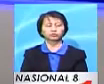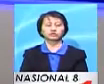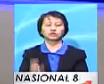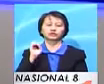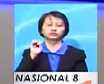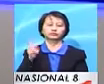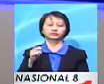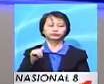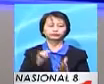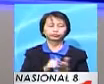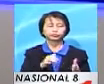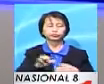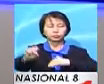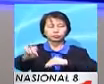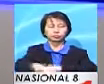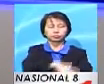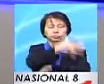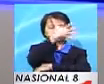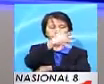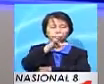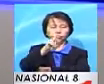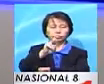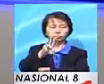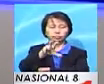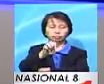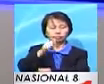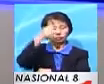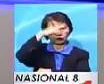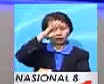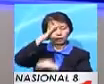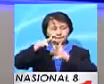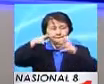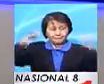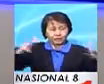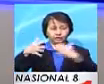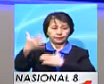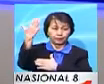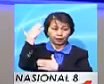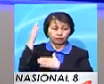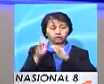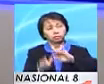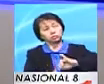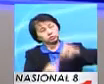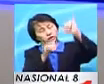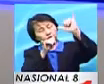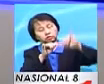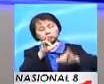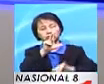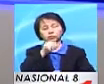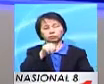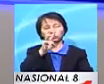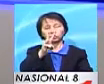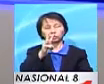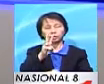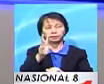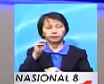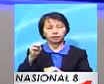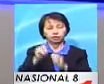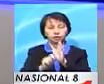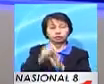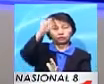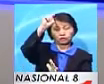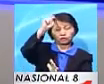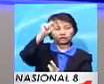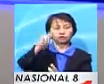Baik, di persisilan pantai Kuala Perlis pula, air pasang besar awal pagi tadi mencapai tahap 3.6 meter tertinggi berbanding